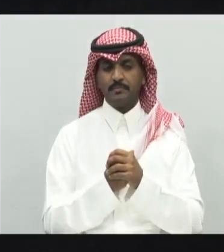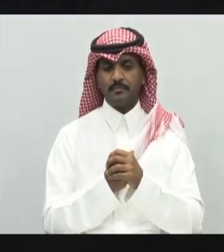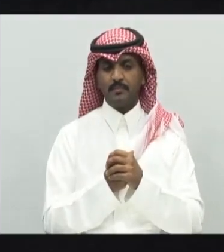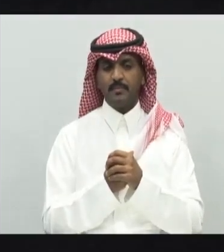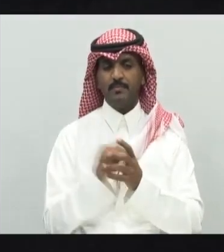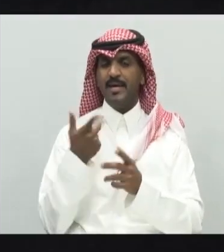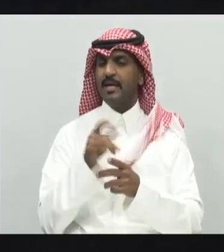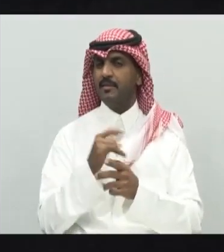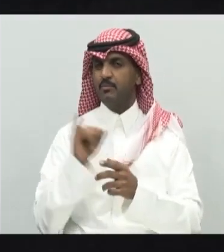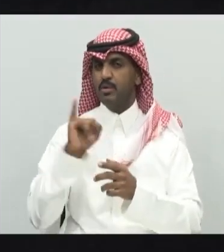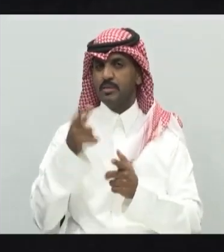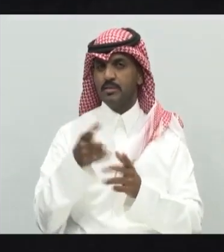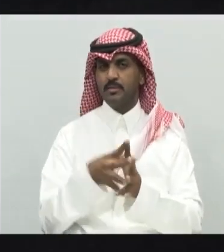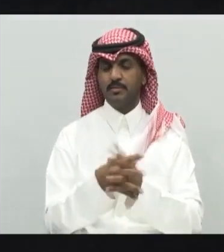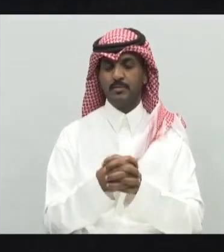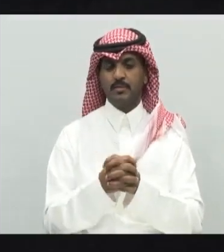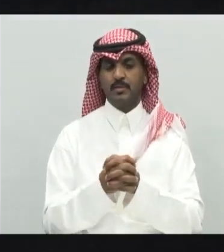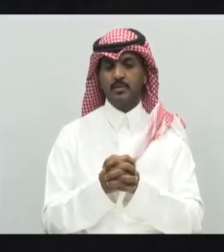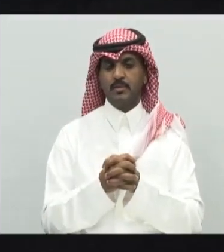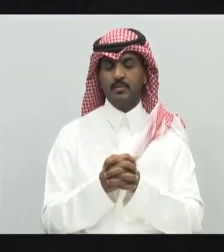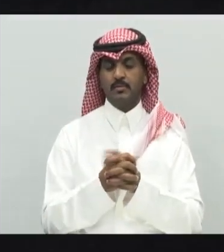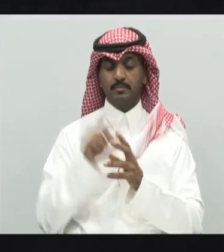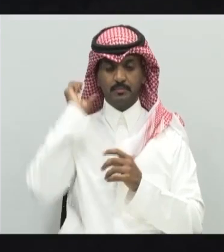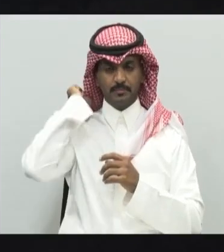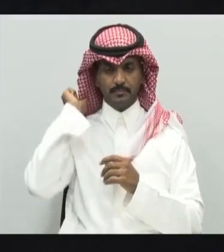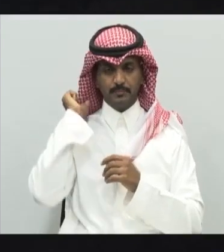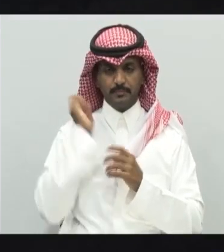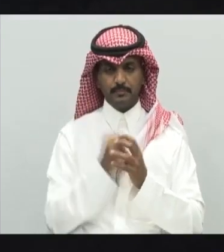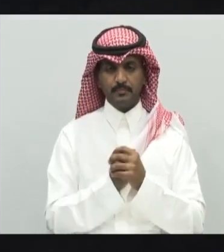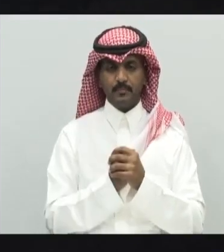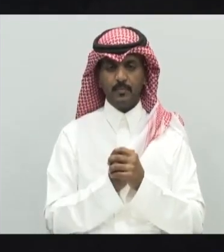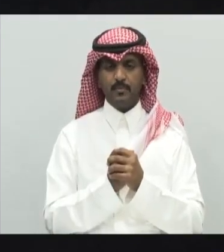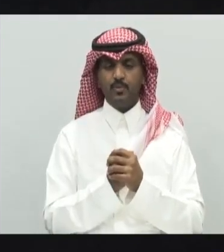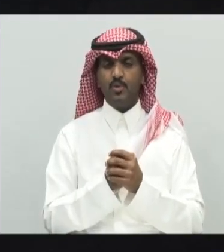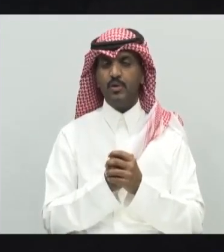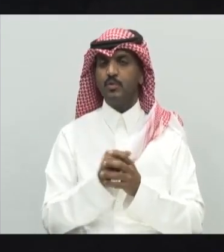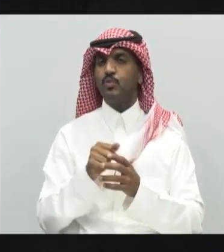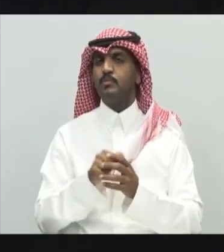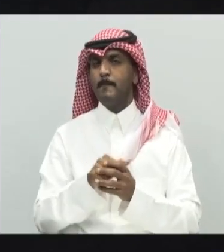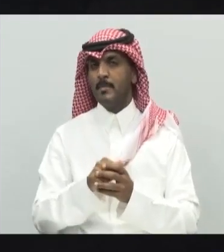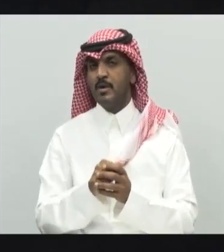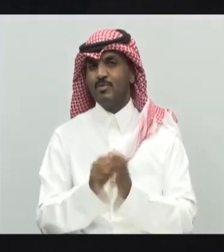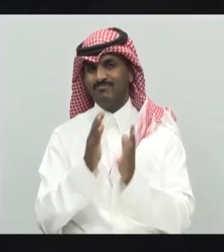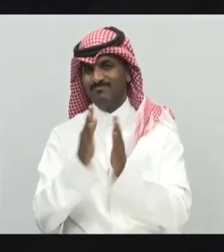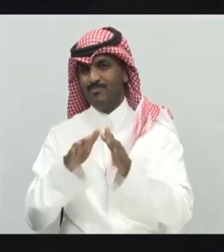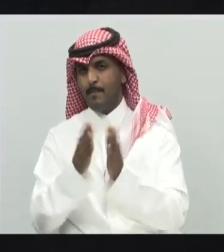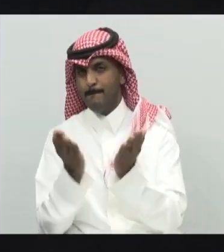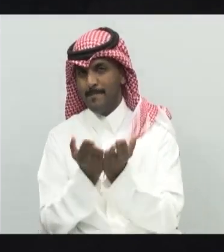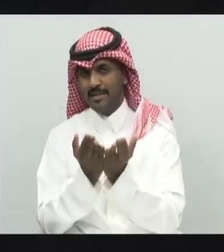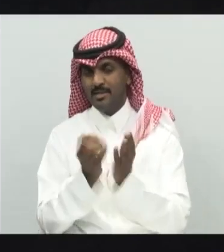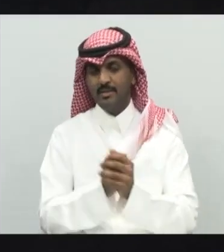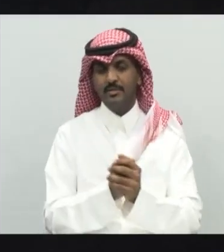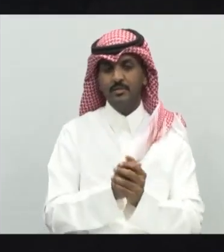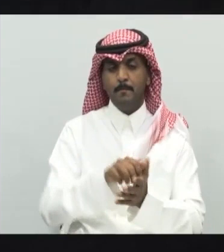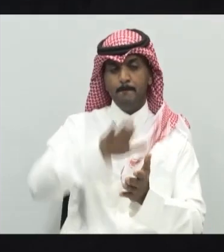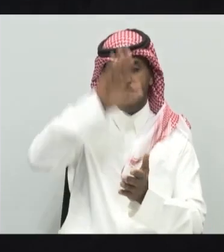المؤسسه الوطنيه احسنتم هي مكتبه الملك فهد الوطنيه والمعروفه